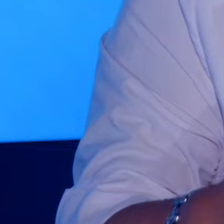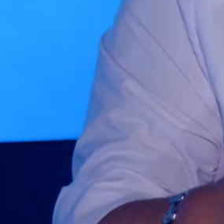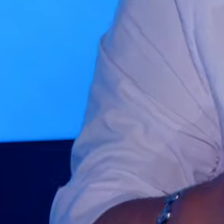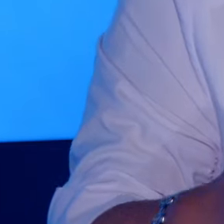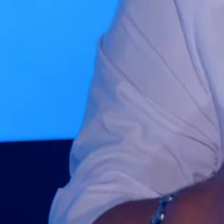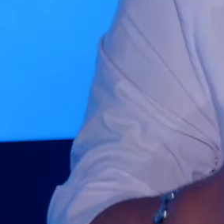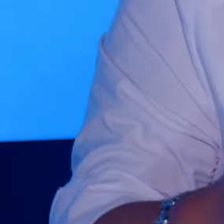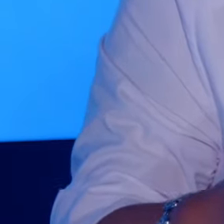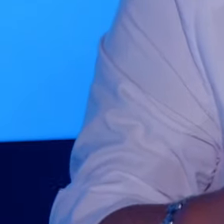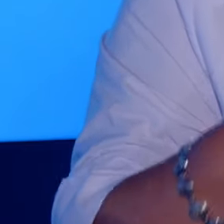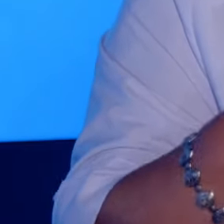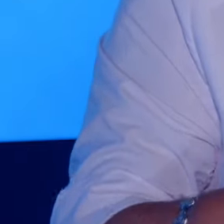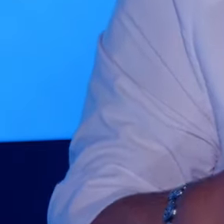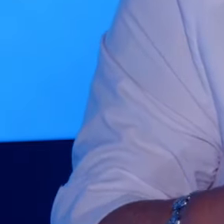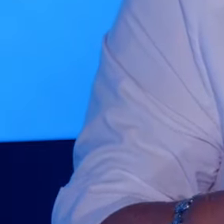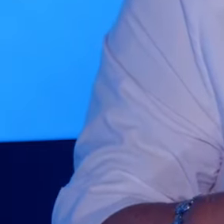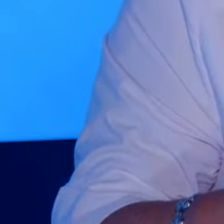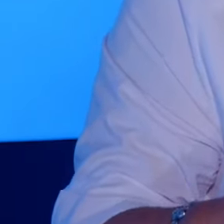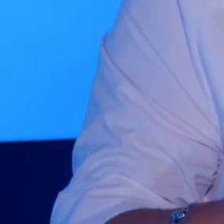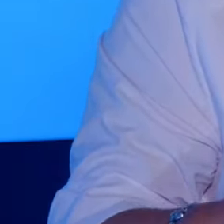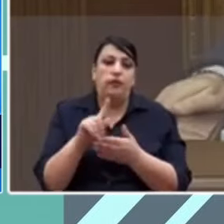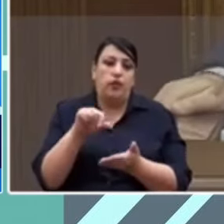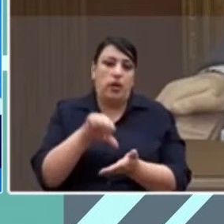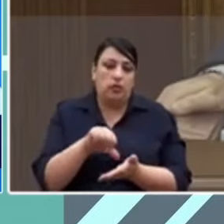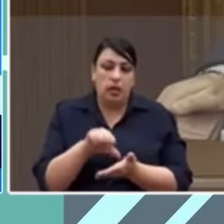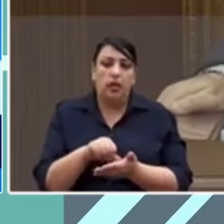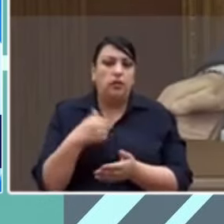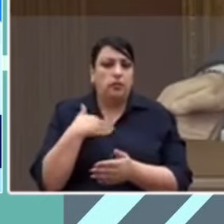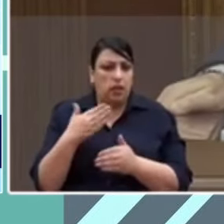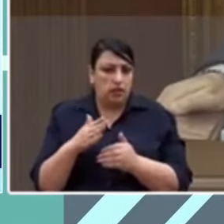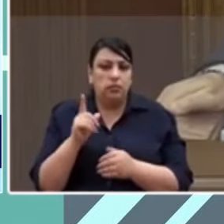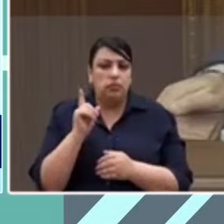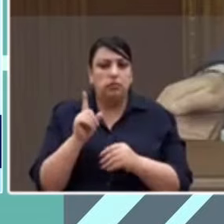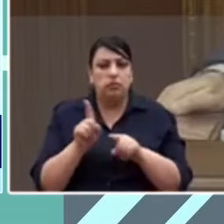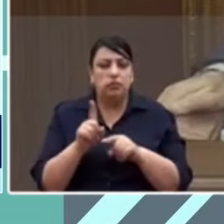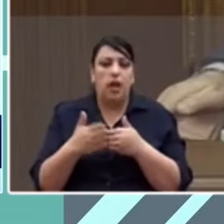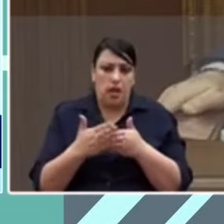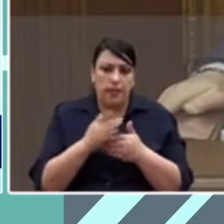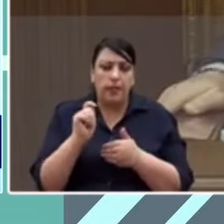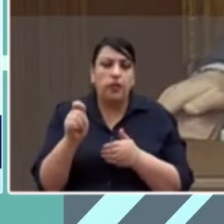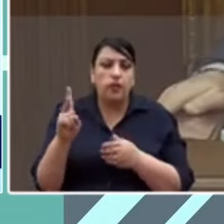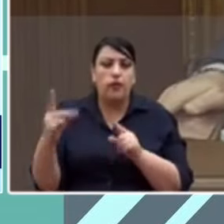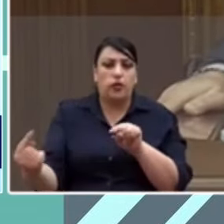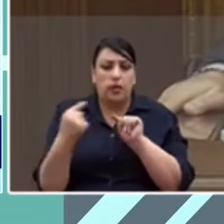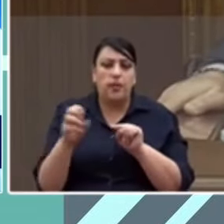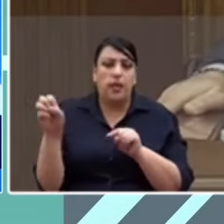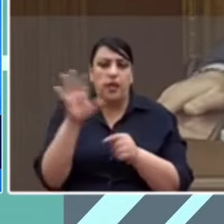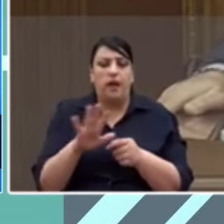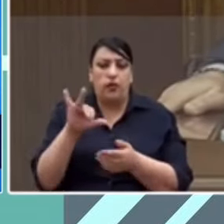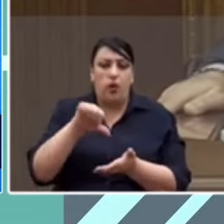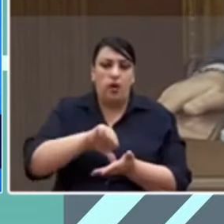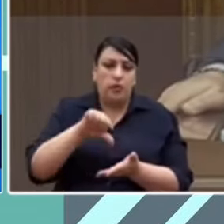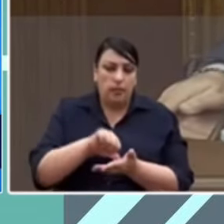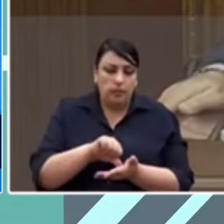այդ օրակարգն եմ ուզում, որ հստակ ձևավորվի, հստակ ներկայացվի եւ իսկապես